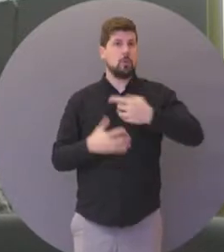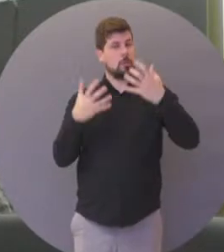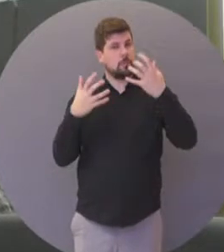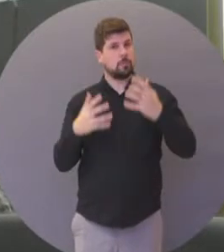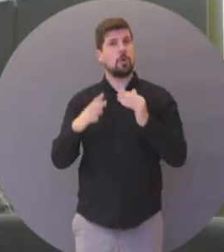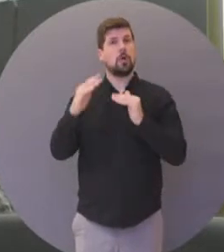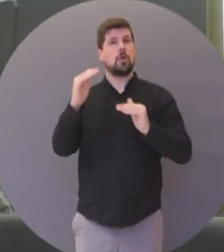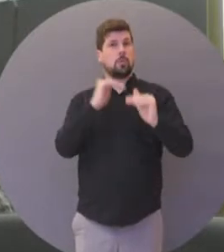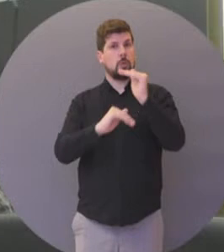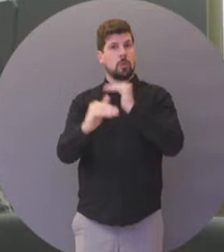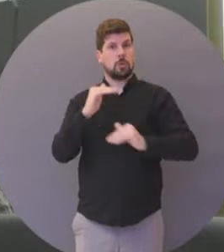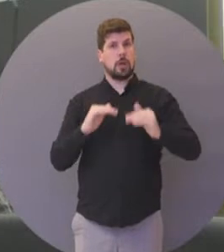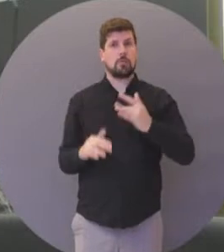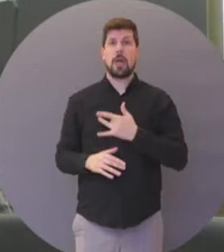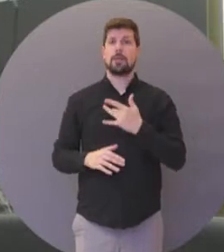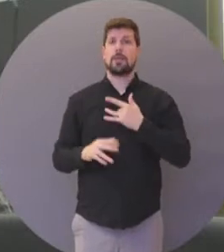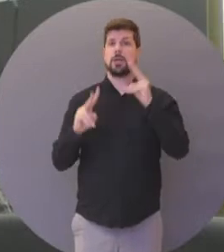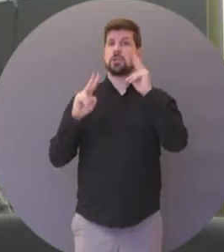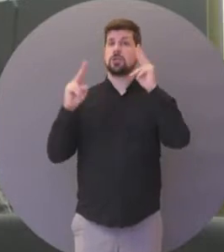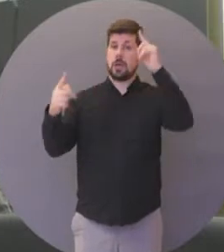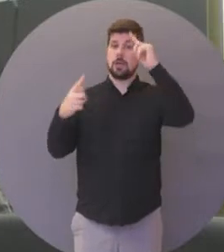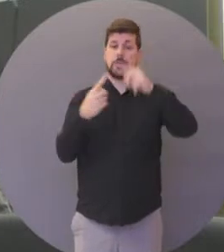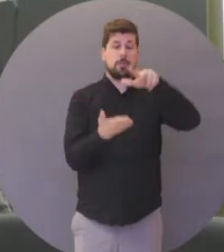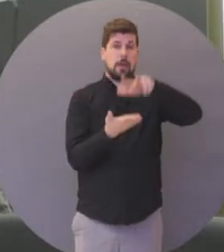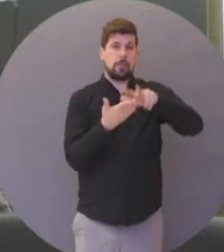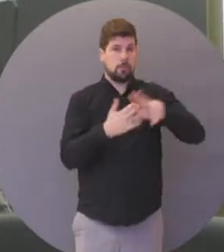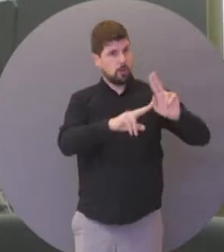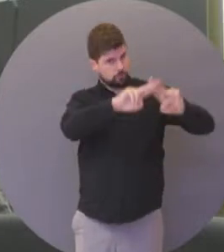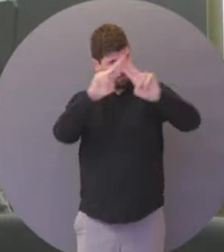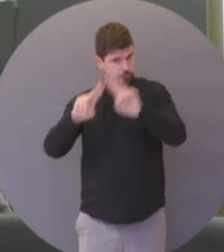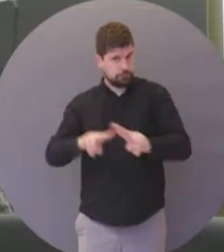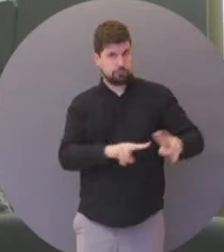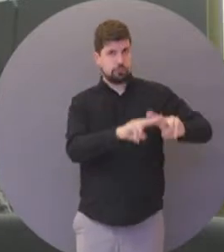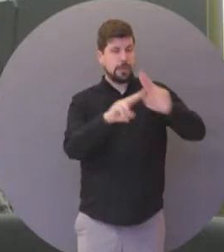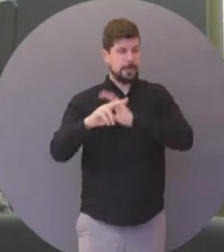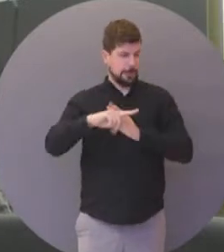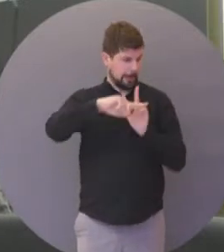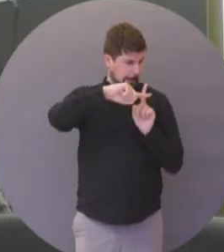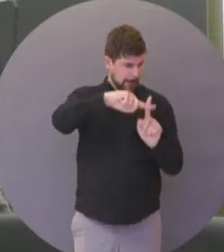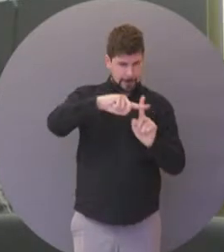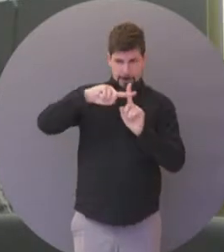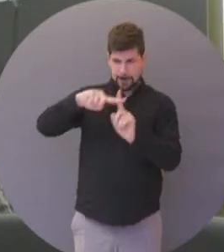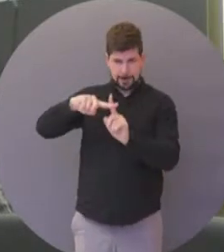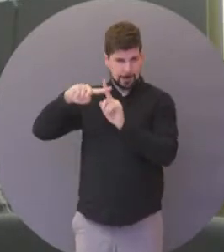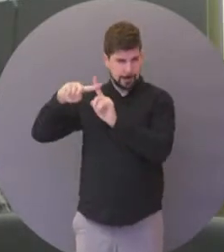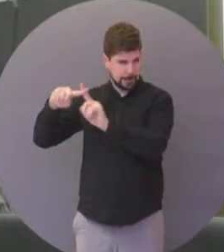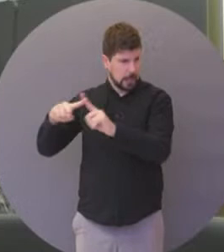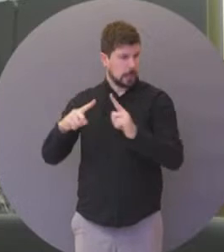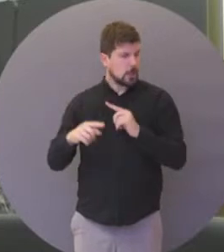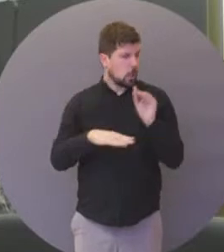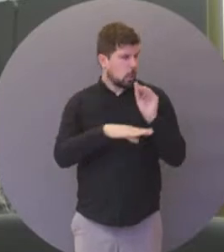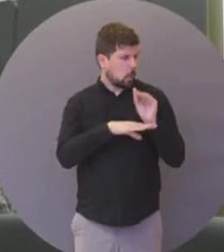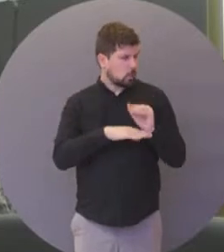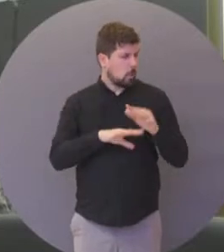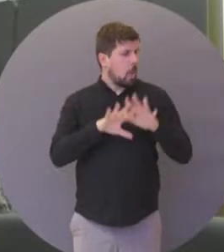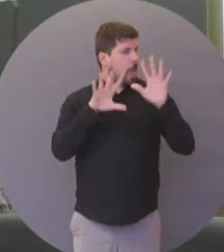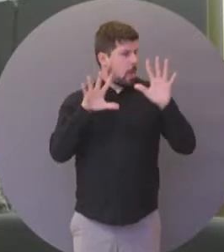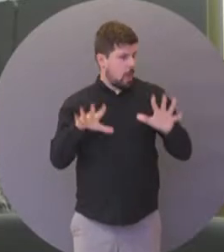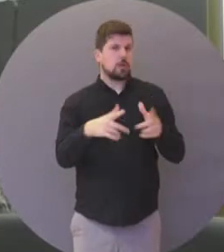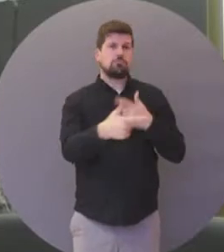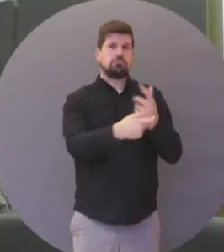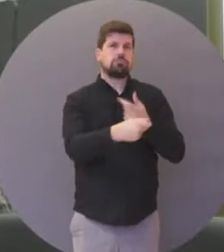général de rénovation de l'habitat en ciblant et en accompagnant les foyers au logement très énergivores ou inadaptés